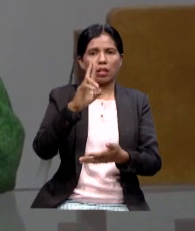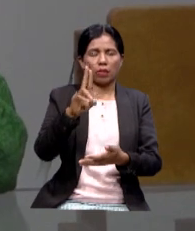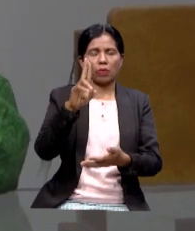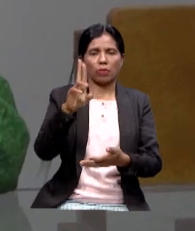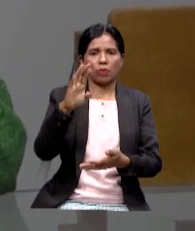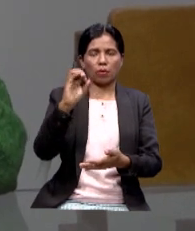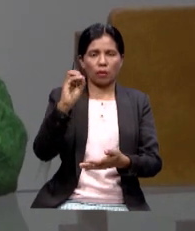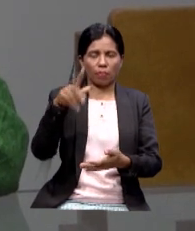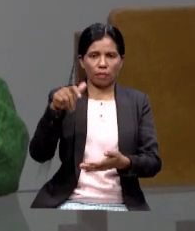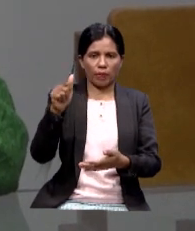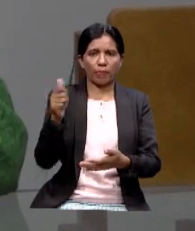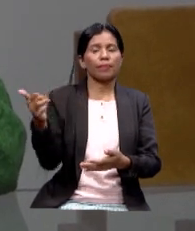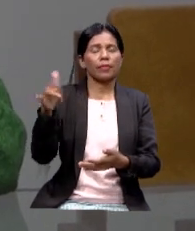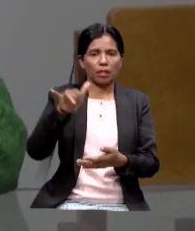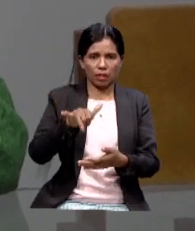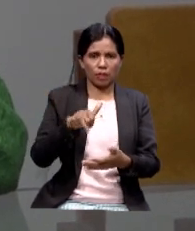si era